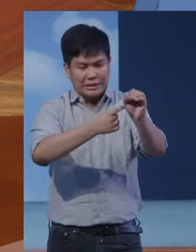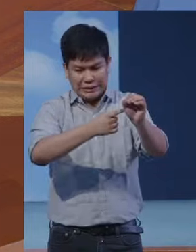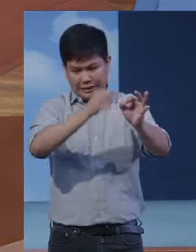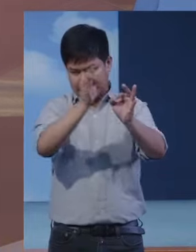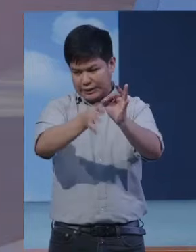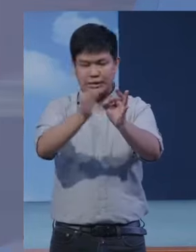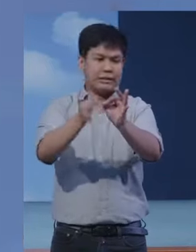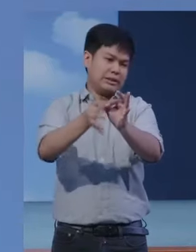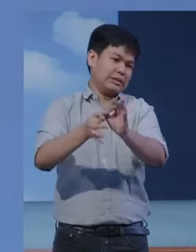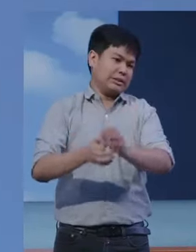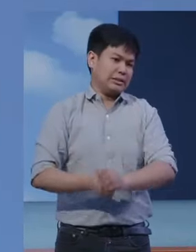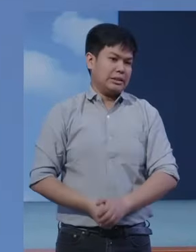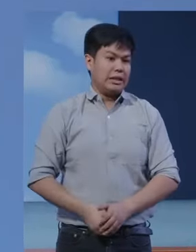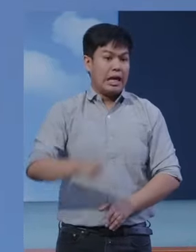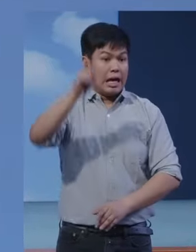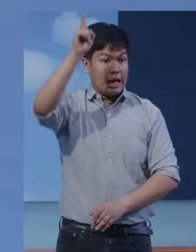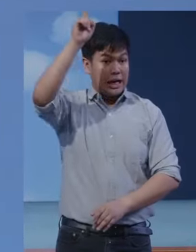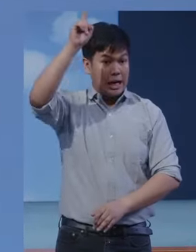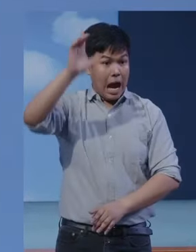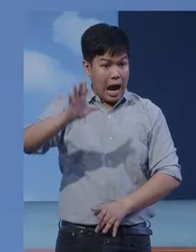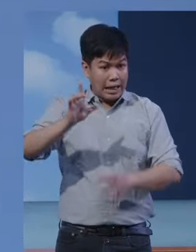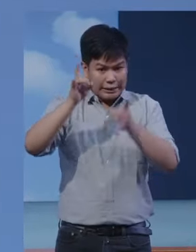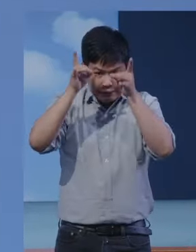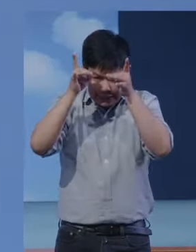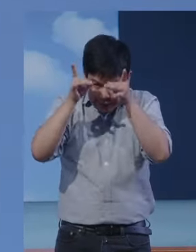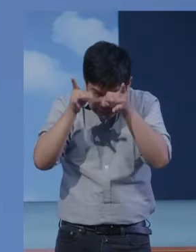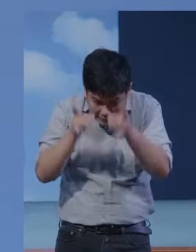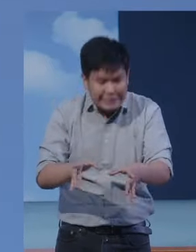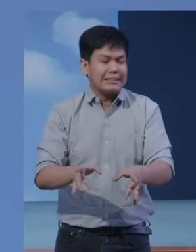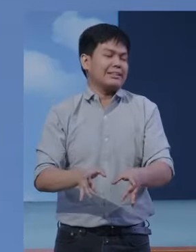God hates